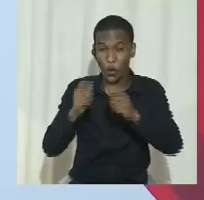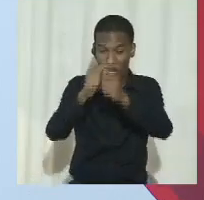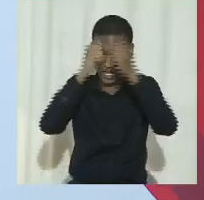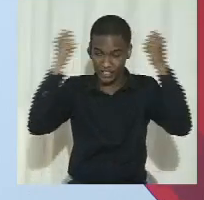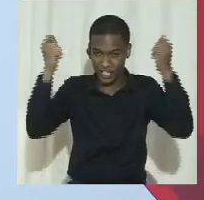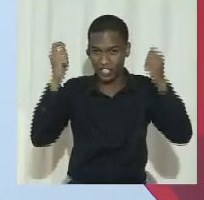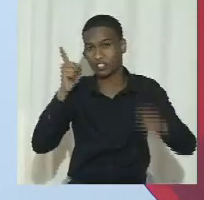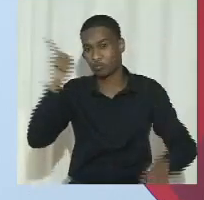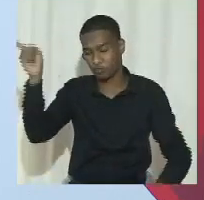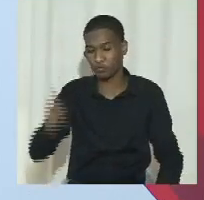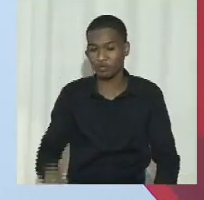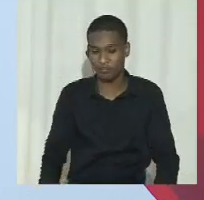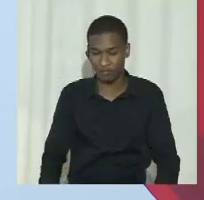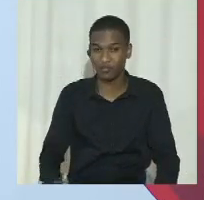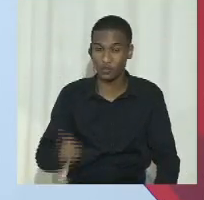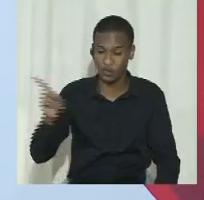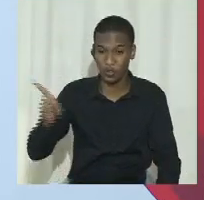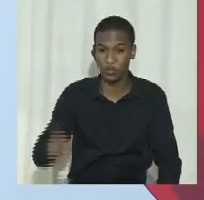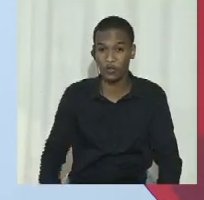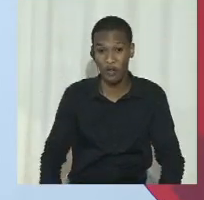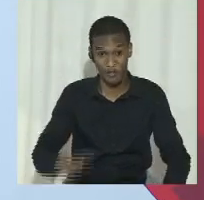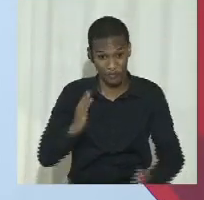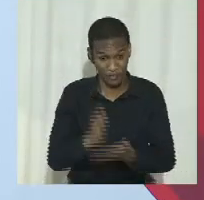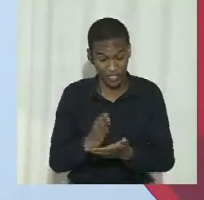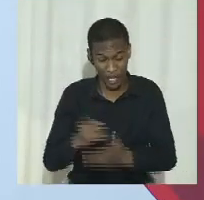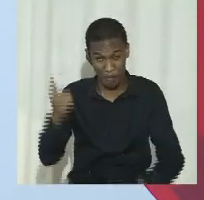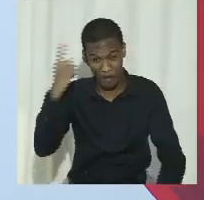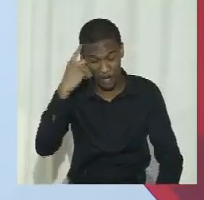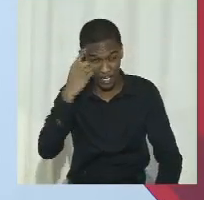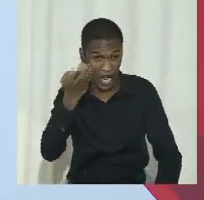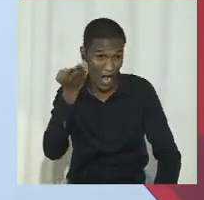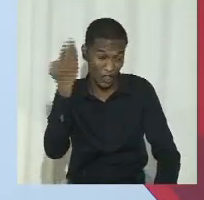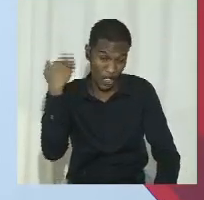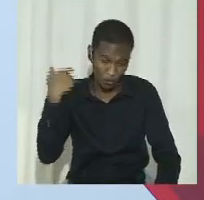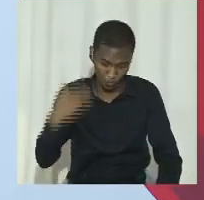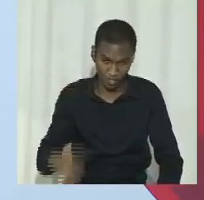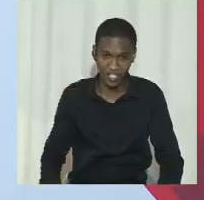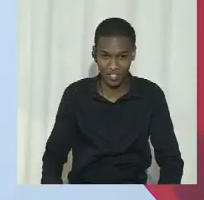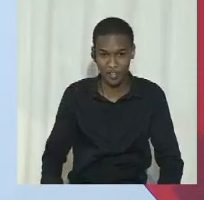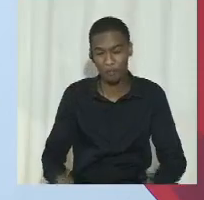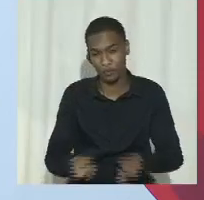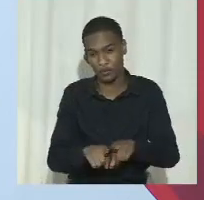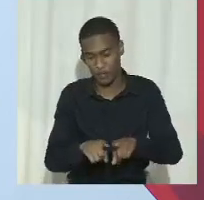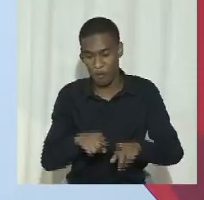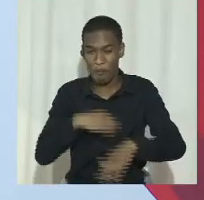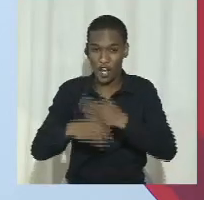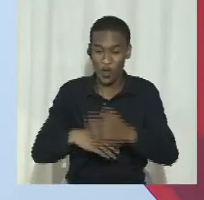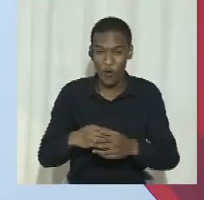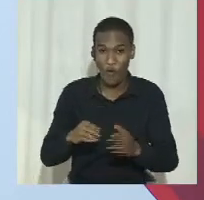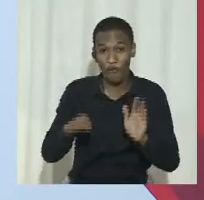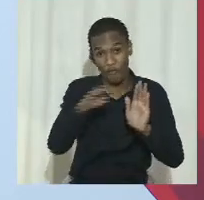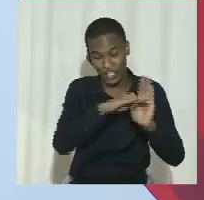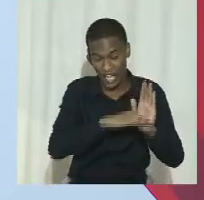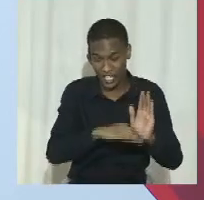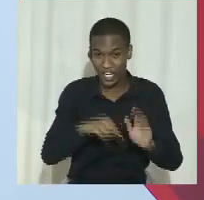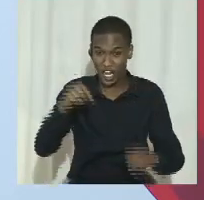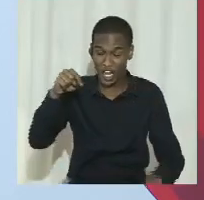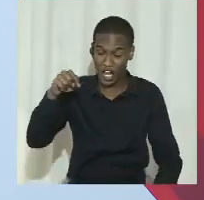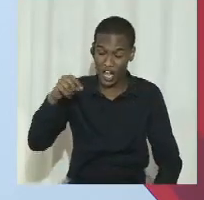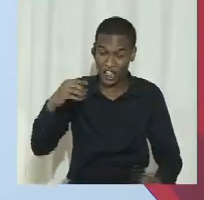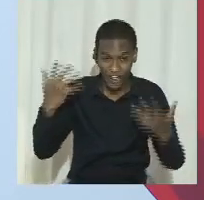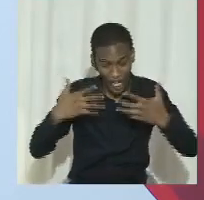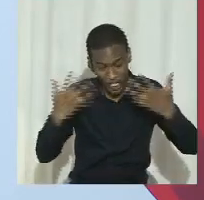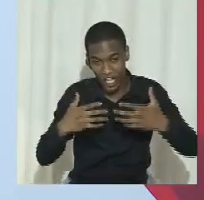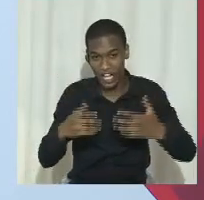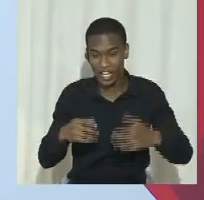ela. Anisany nafantarana azy ny famokarana fandaharana fanabeazana toy ny banjina sy vahatra. Rivara vao